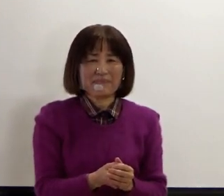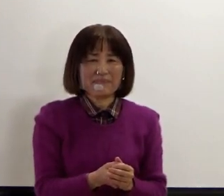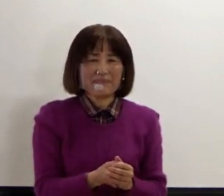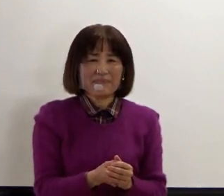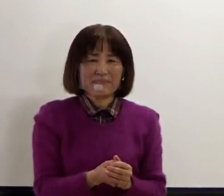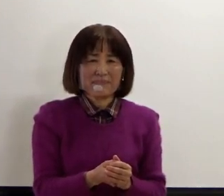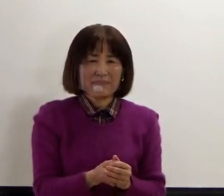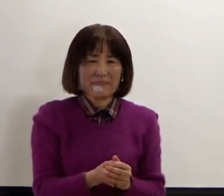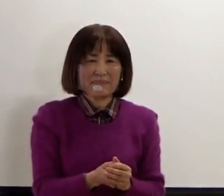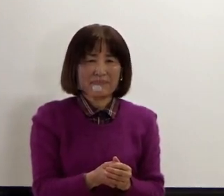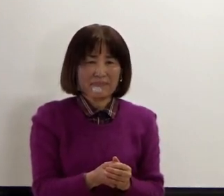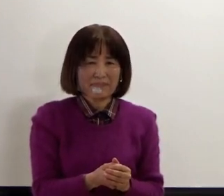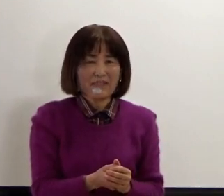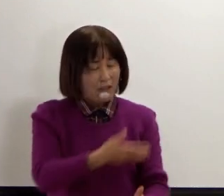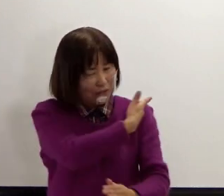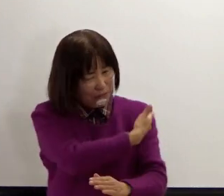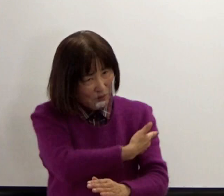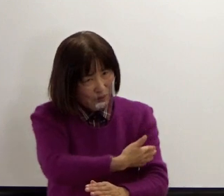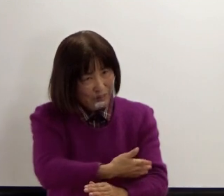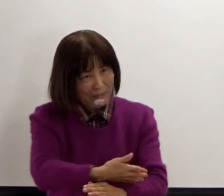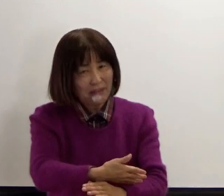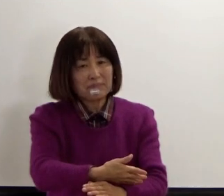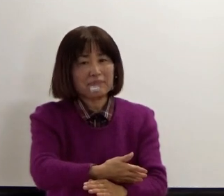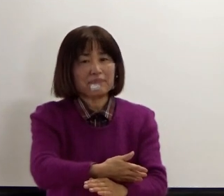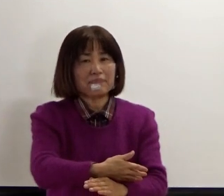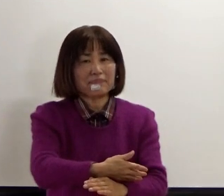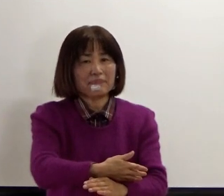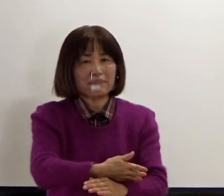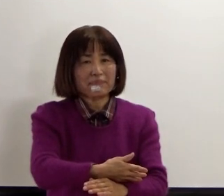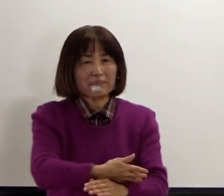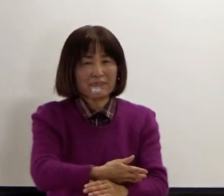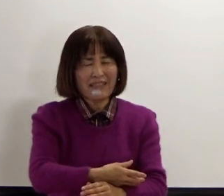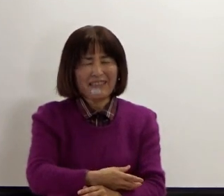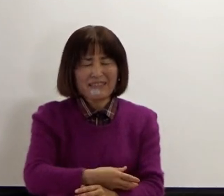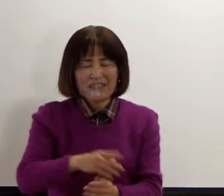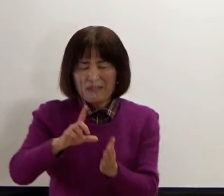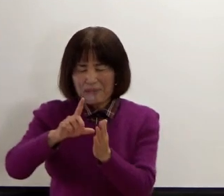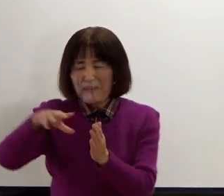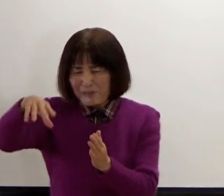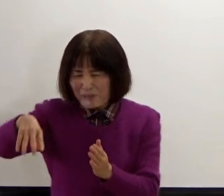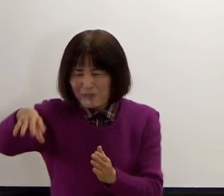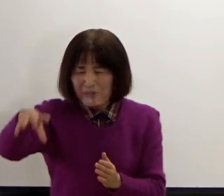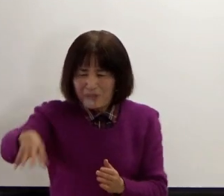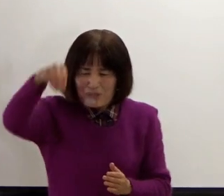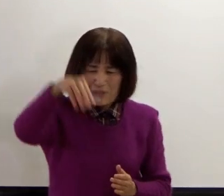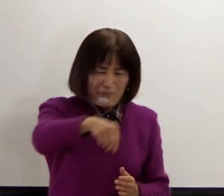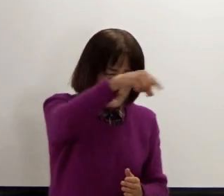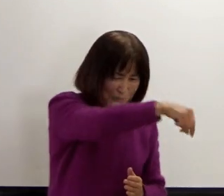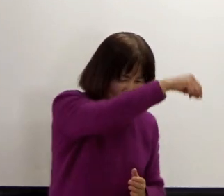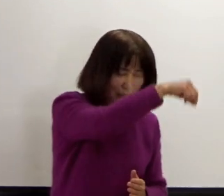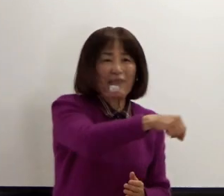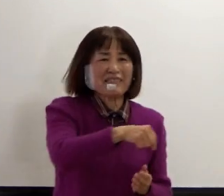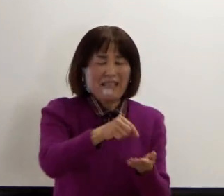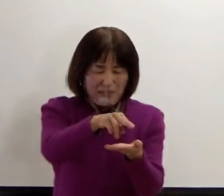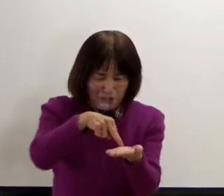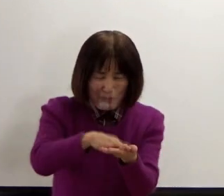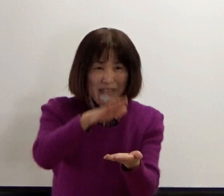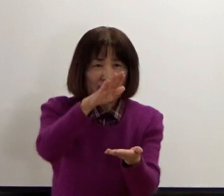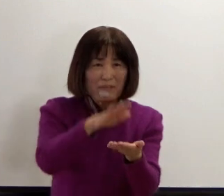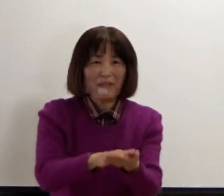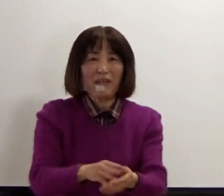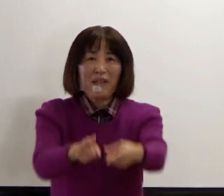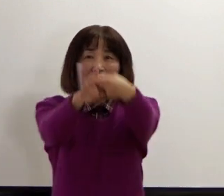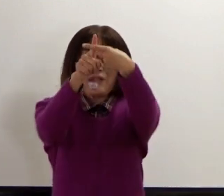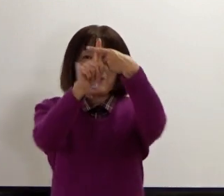まあ、このストーリーですね、まあ、抜粋して読んだのであれですけれども、本当にこれはまあクリスマスにふさわ